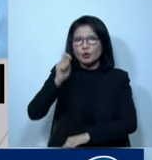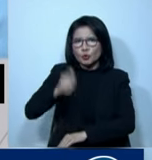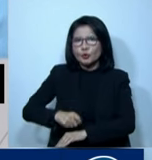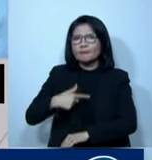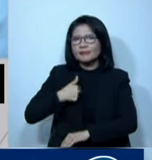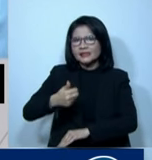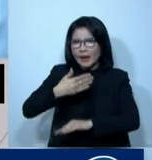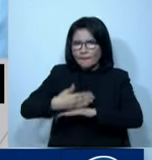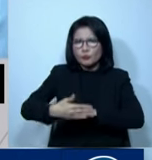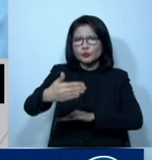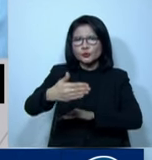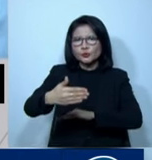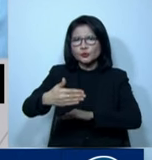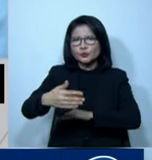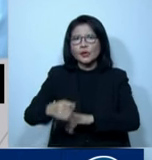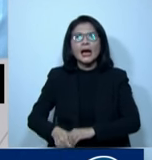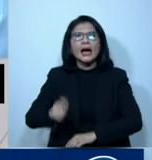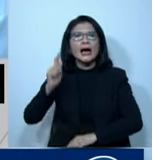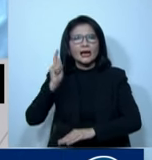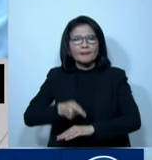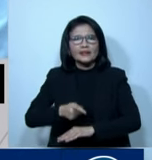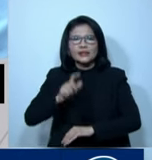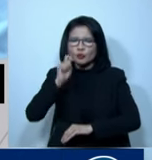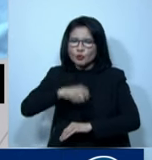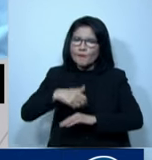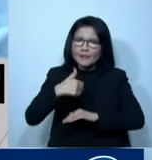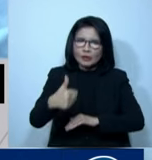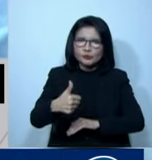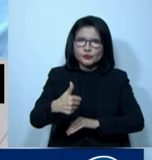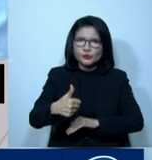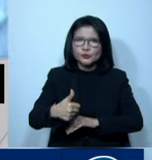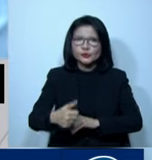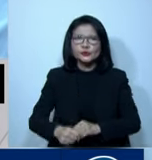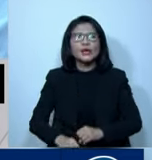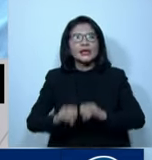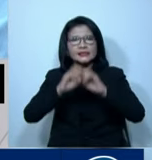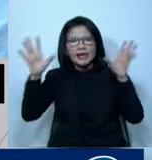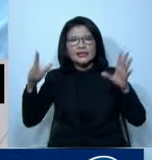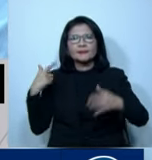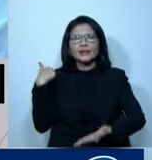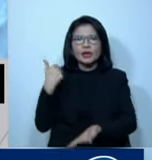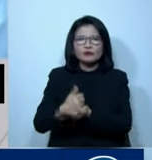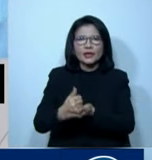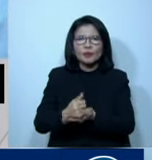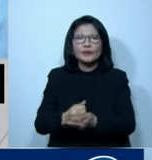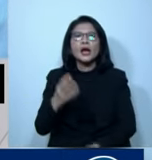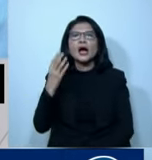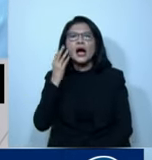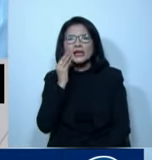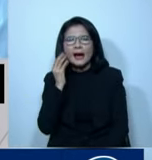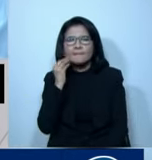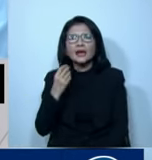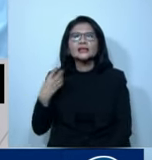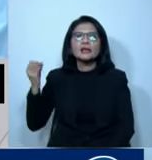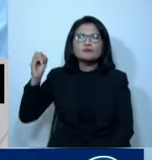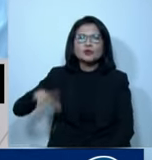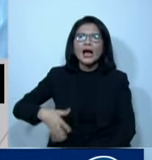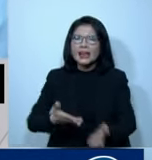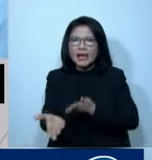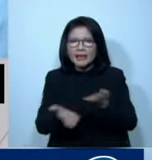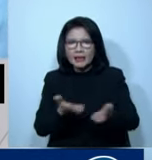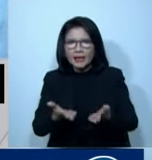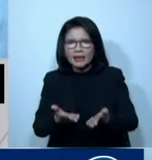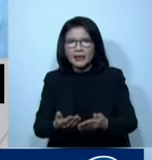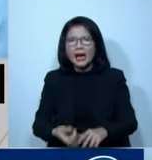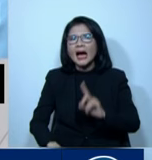bisa berjalan baik kepastian hukumnya berjalan dengan baik transparan akuntab mudah murah cepat dalam sebuah layanan